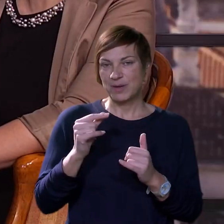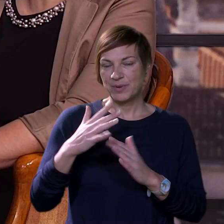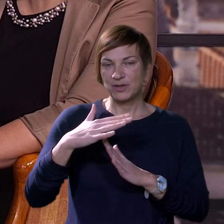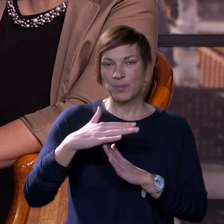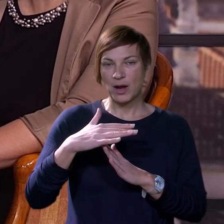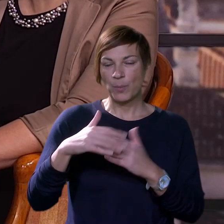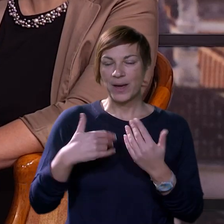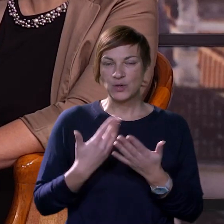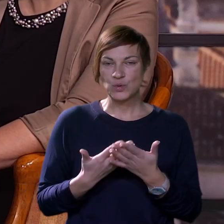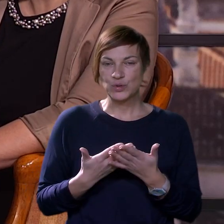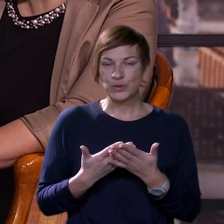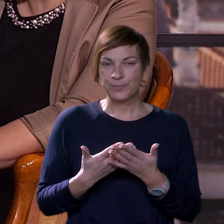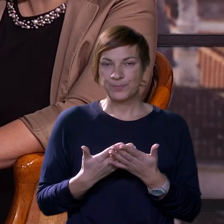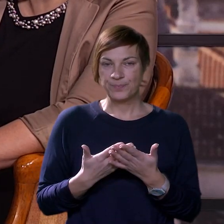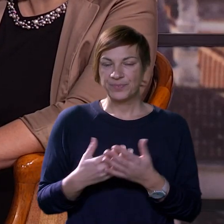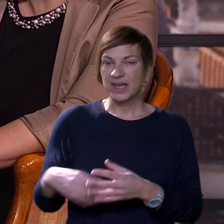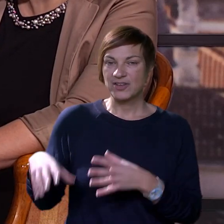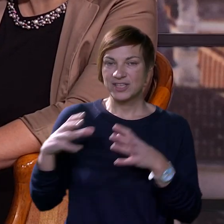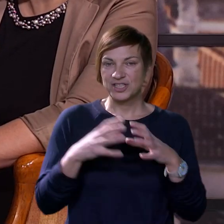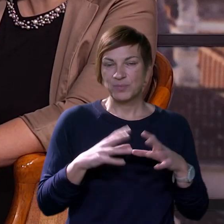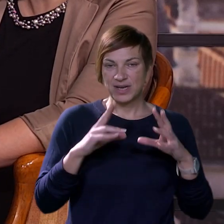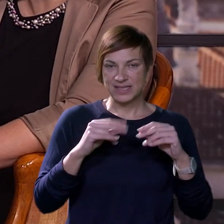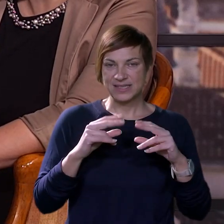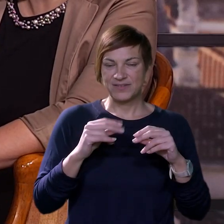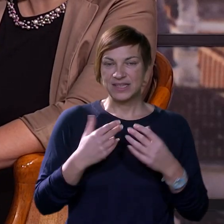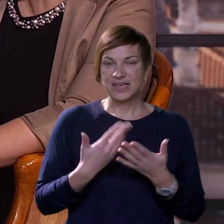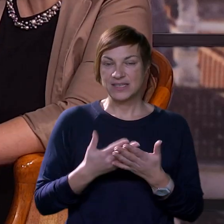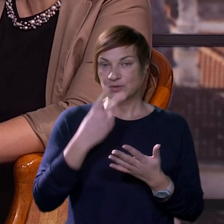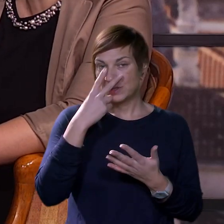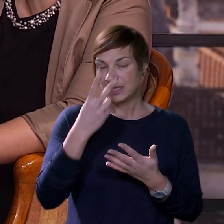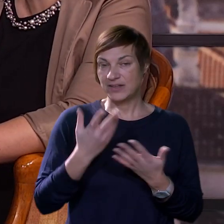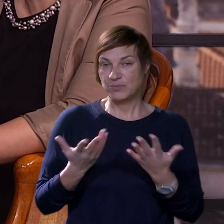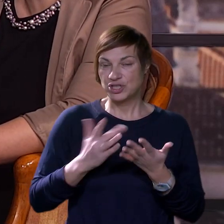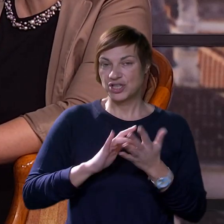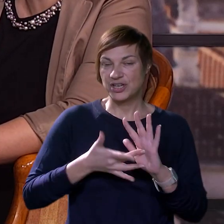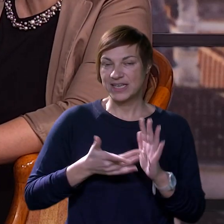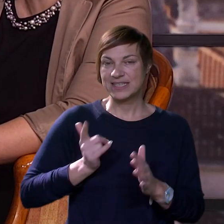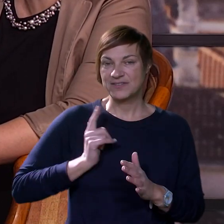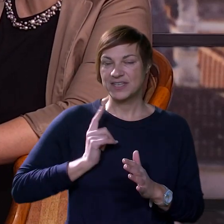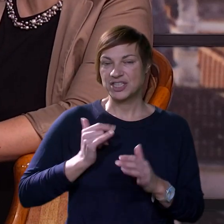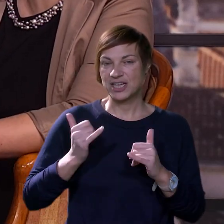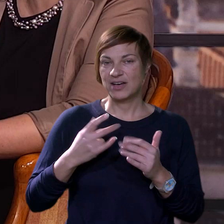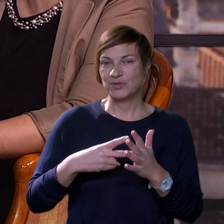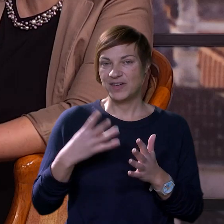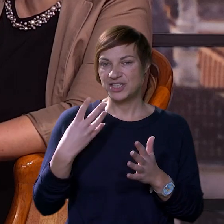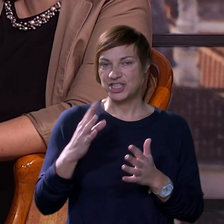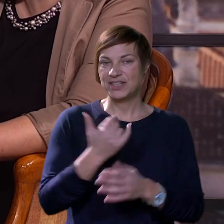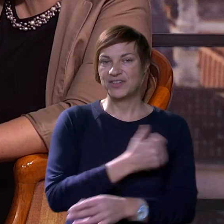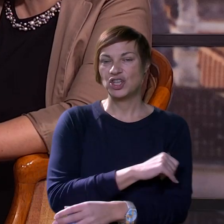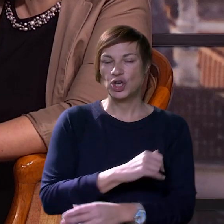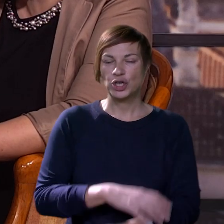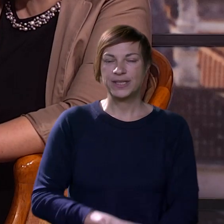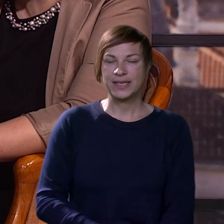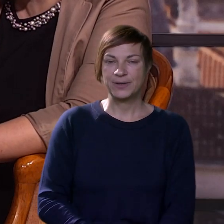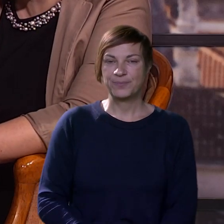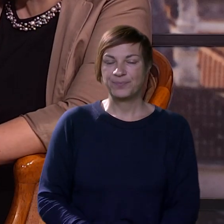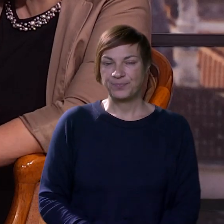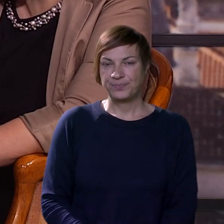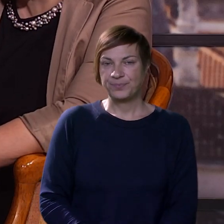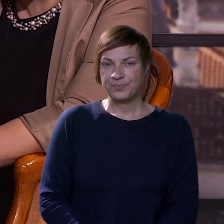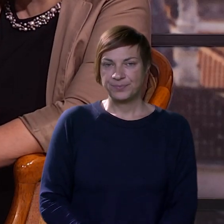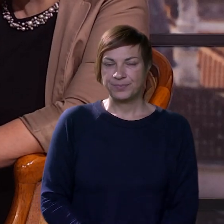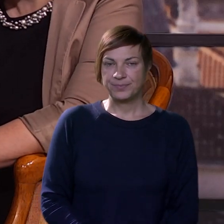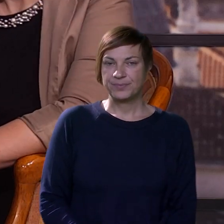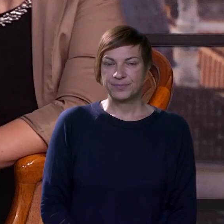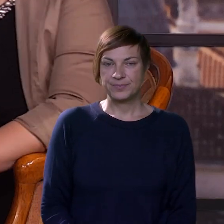Sad ćemo napraviti jedan kratki predah, a onda ćemo nastaviti naš razgovor da vidimo što nas to sve čeka i u ovoj 2024. koja nam je